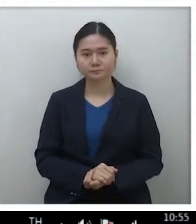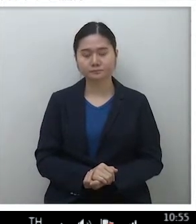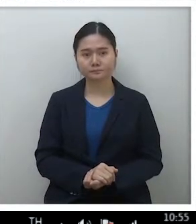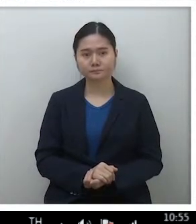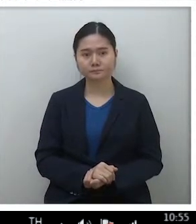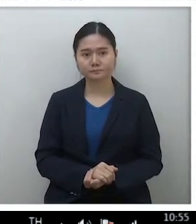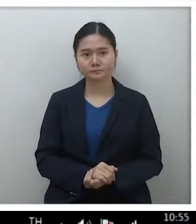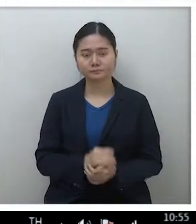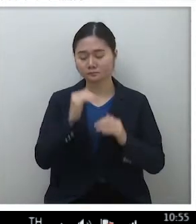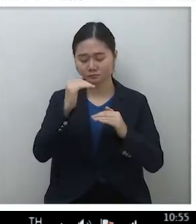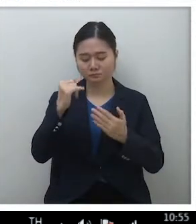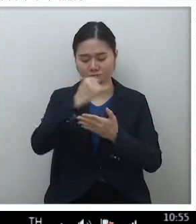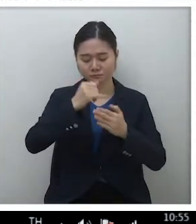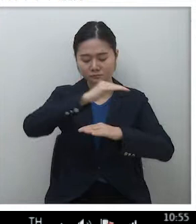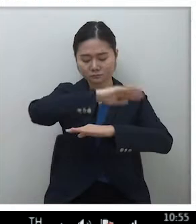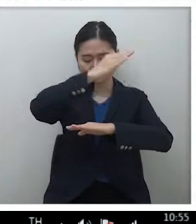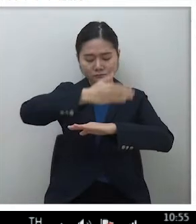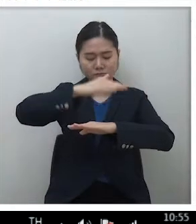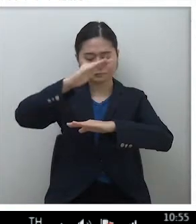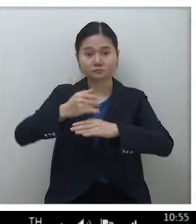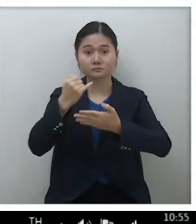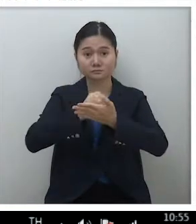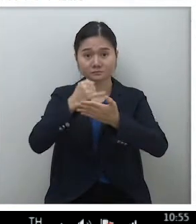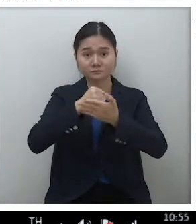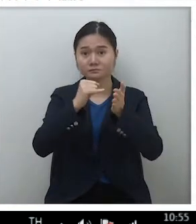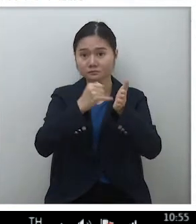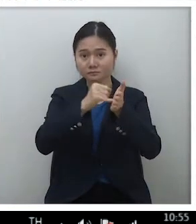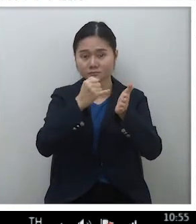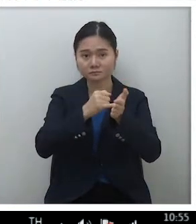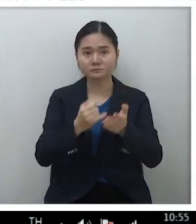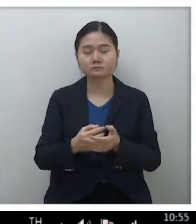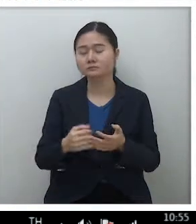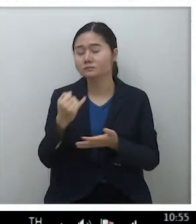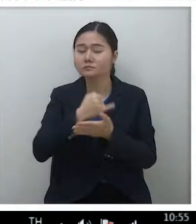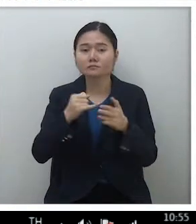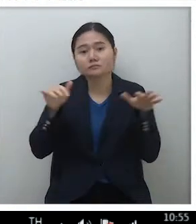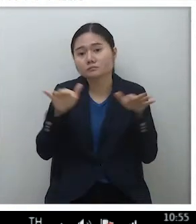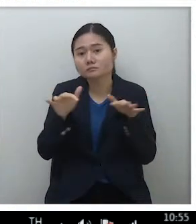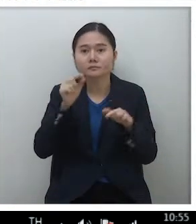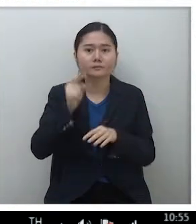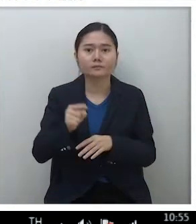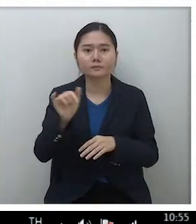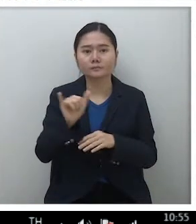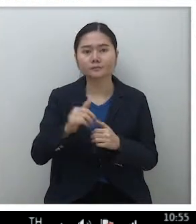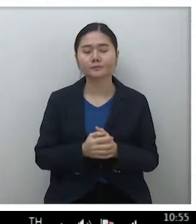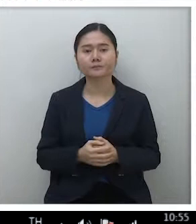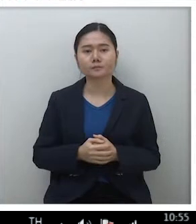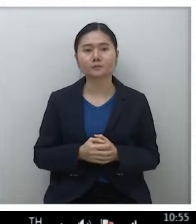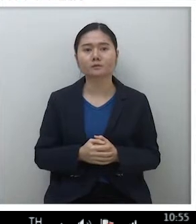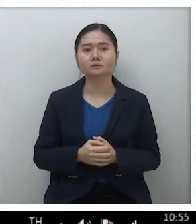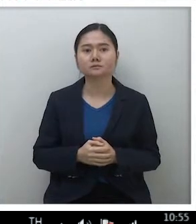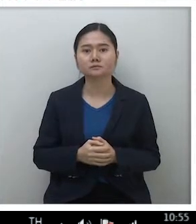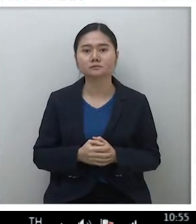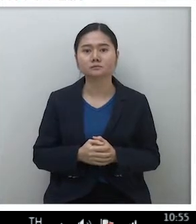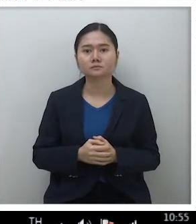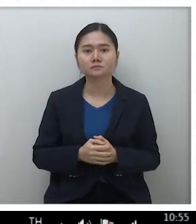ครูจะร่างแบบง่ายๆก่อนนะครับอันนี้เป็นภาพร่างนะครับพวกเราอาจจะยังไม่เอาจริงเดี๋ยวเราจะร่